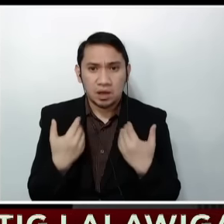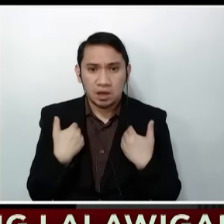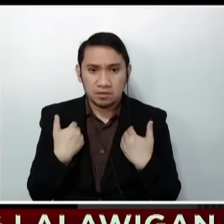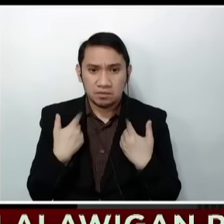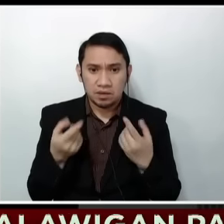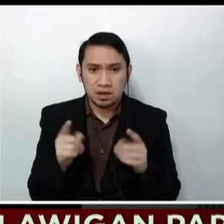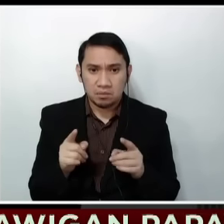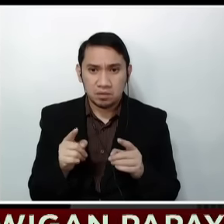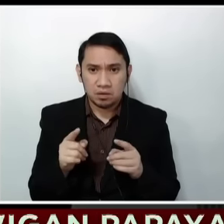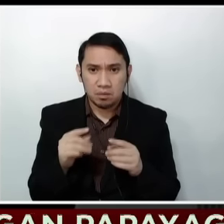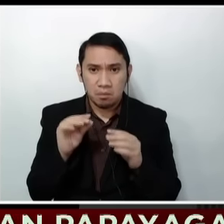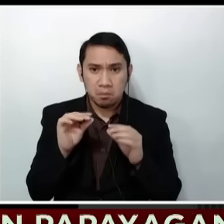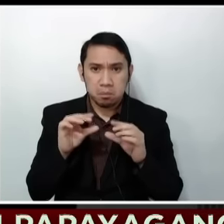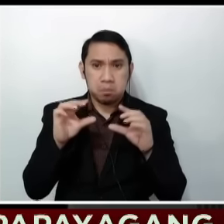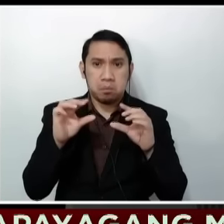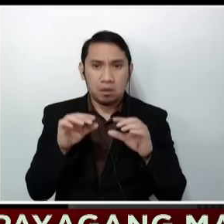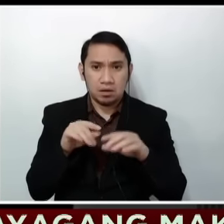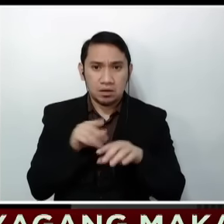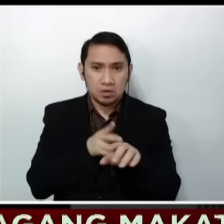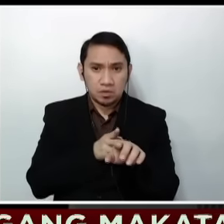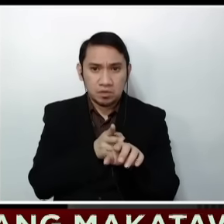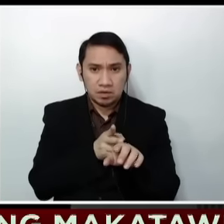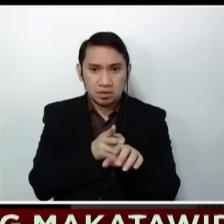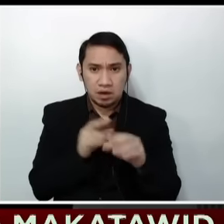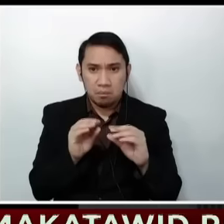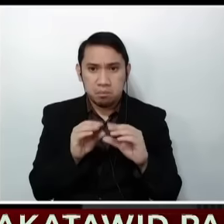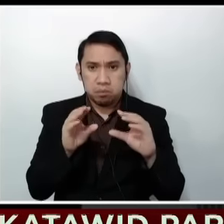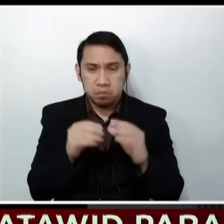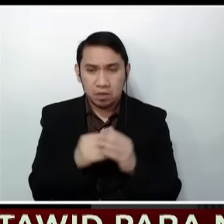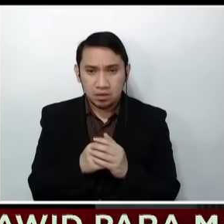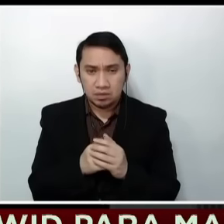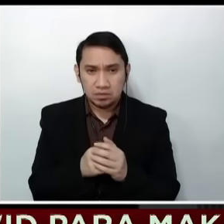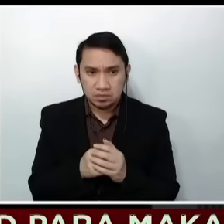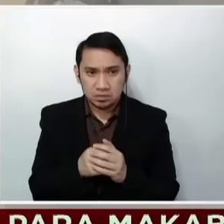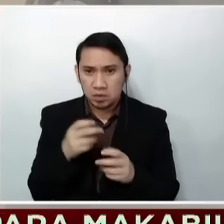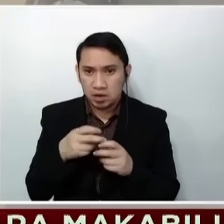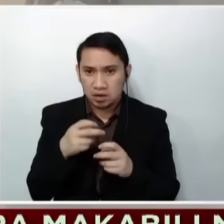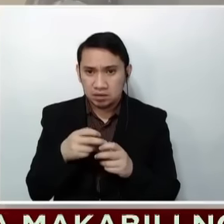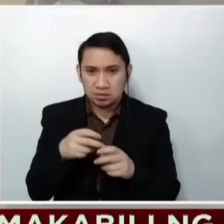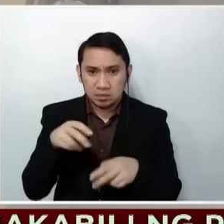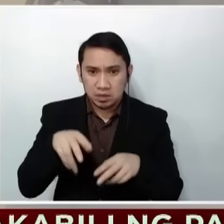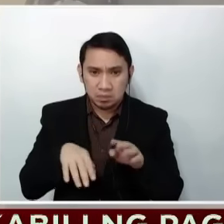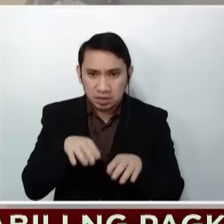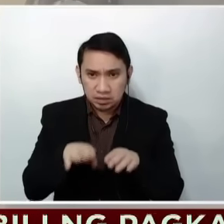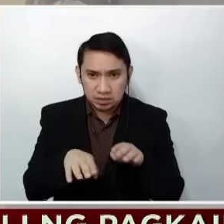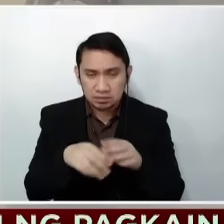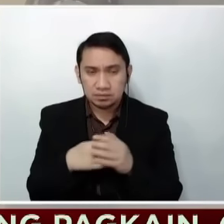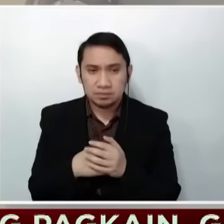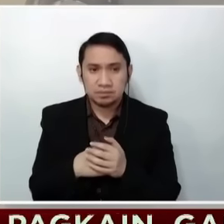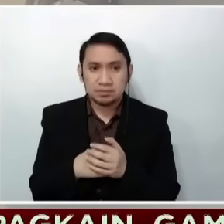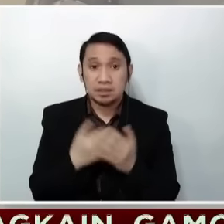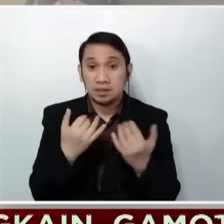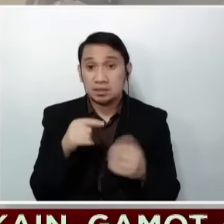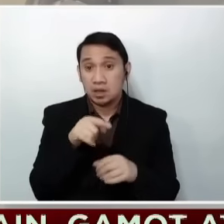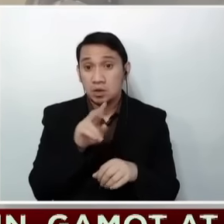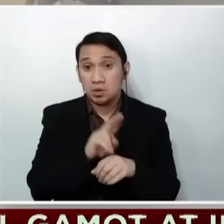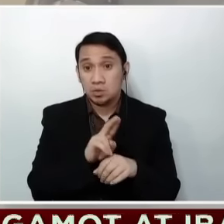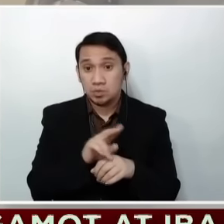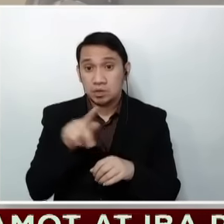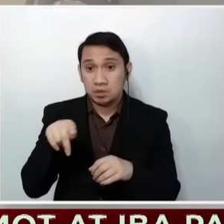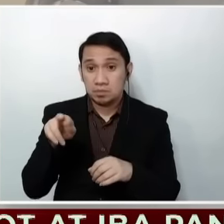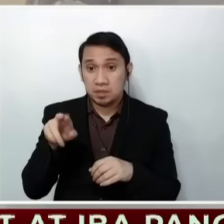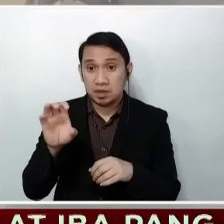yung ugat niya, imbis na mawala, lumaki pa yung ugat at halos hindi na siya makalakad sa sakit. Lumalabas din na ang ginamit niyang PRC ID